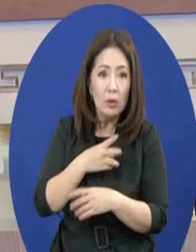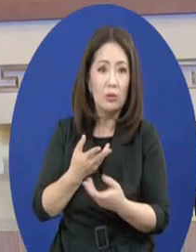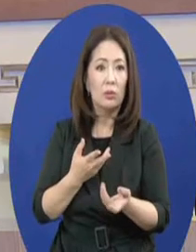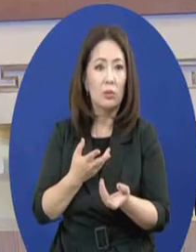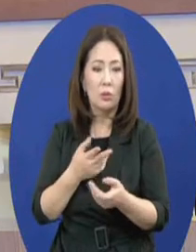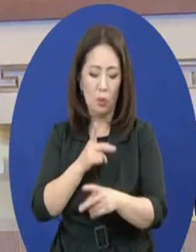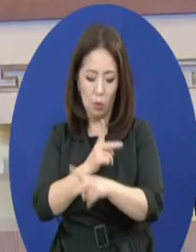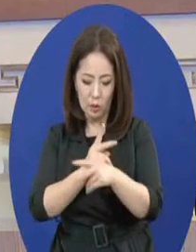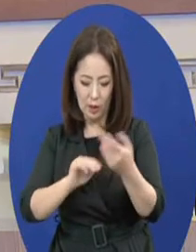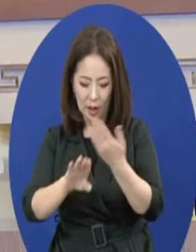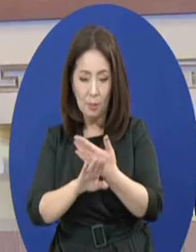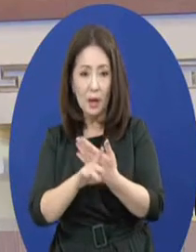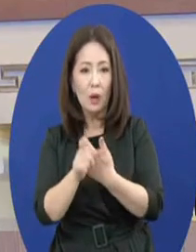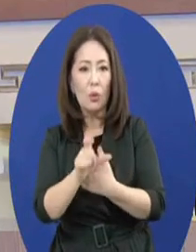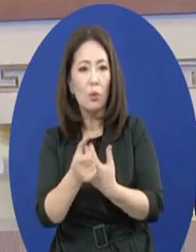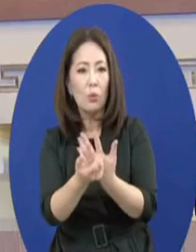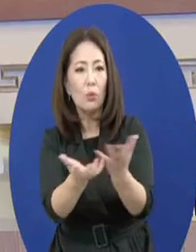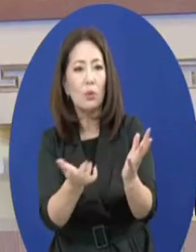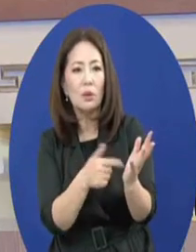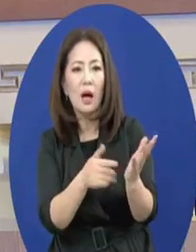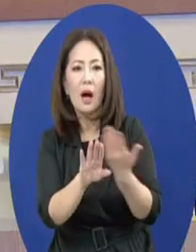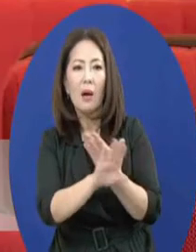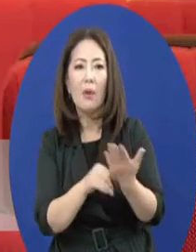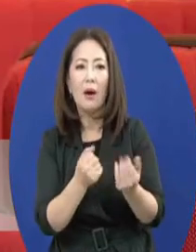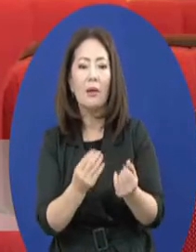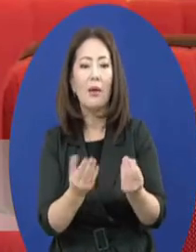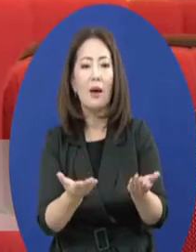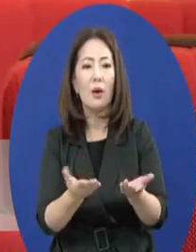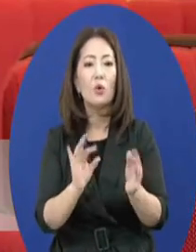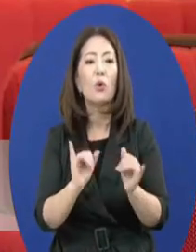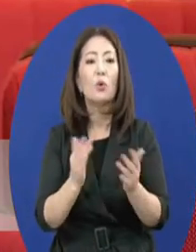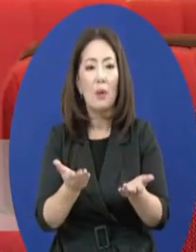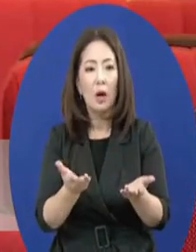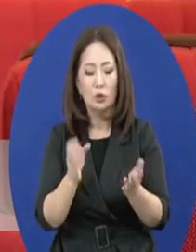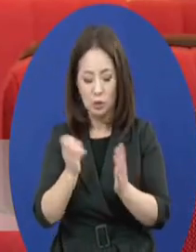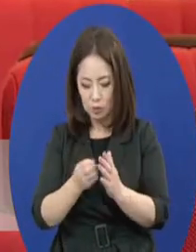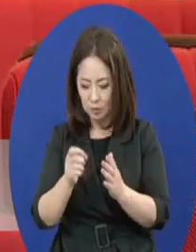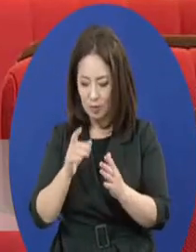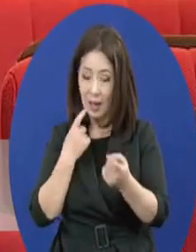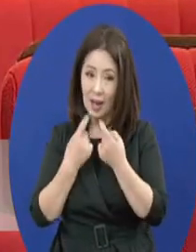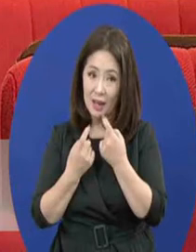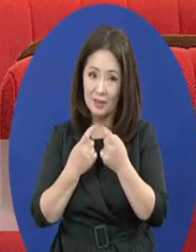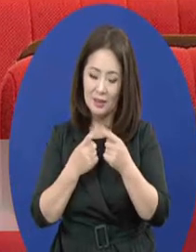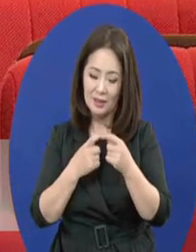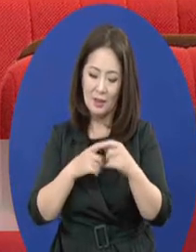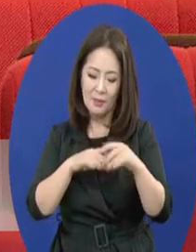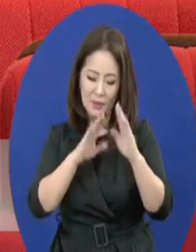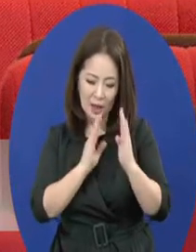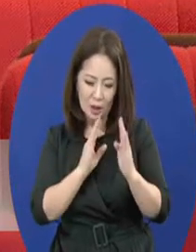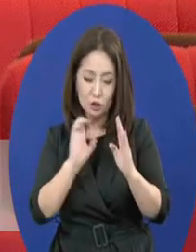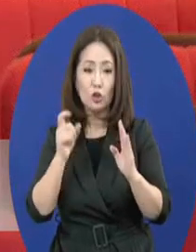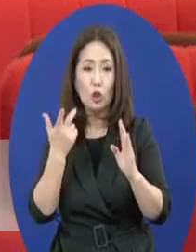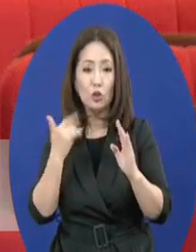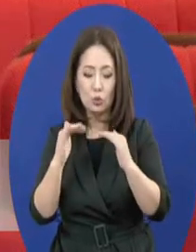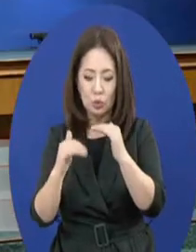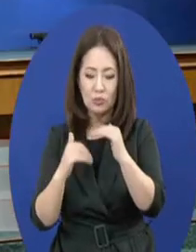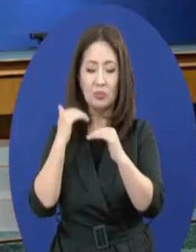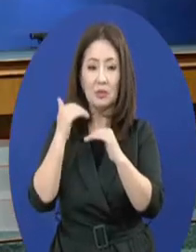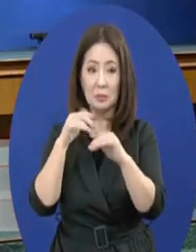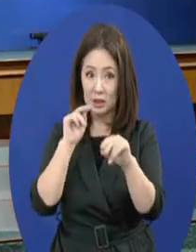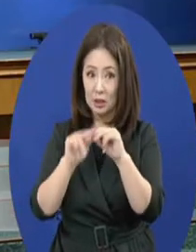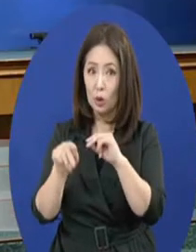хуулиар хамгаалуулах жирийн иргэнд ямар хамгаалалт байх ёстой вэ? Энэ бол харилцаа хандлага ёс зүйг дээшлүүлэх ихний том